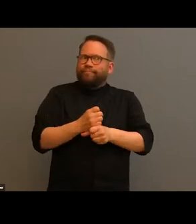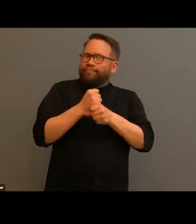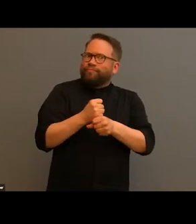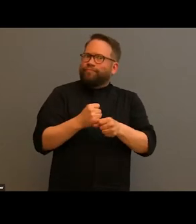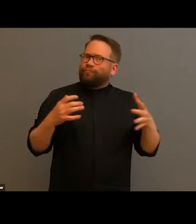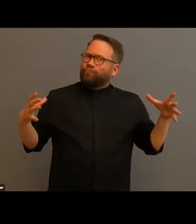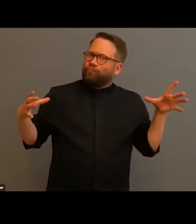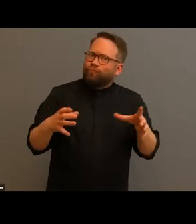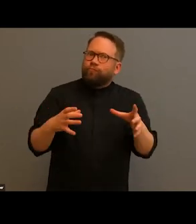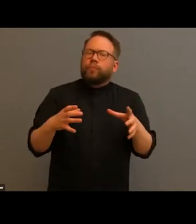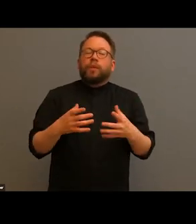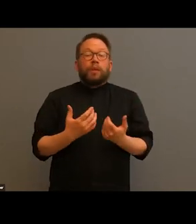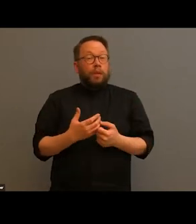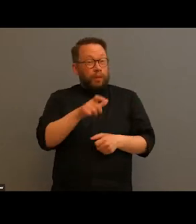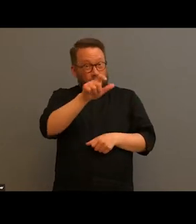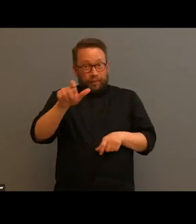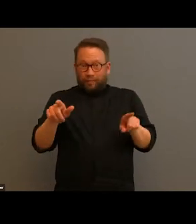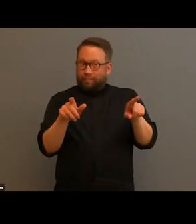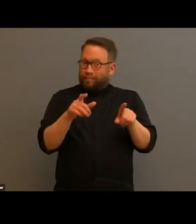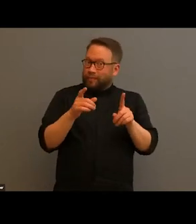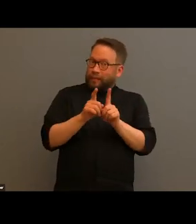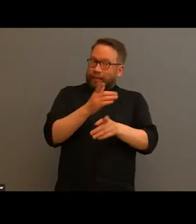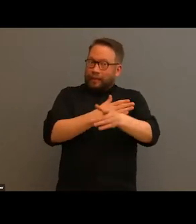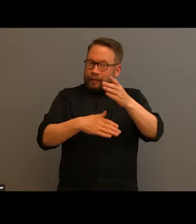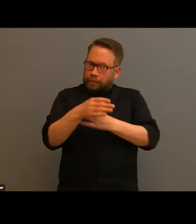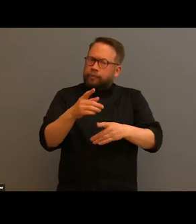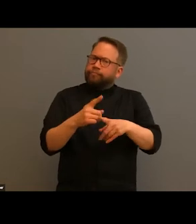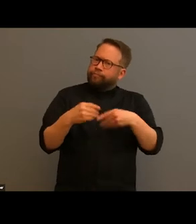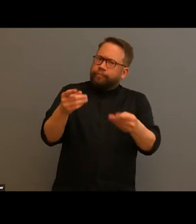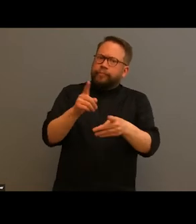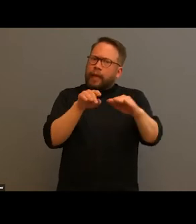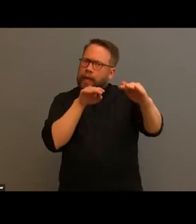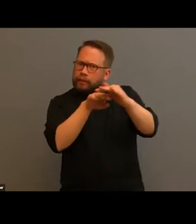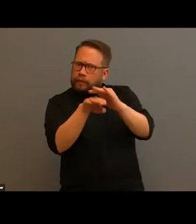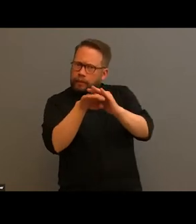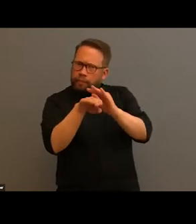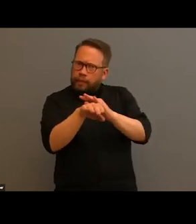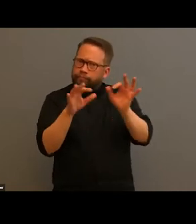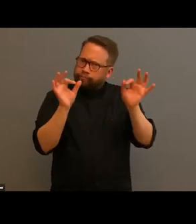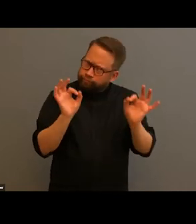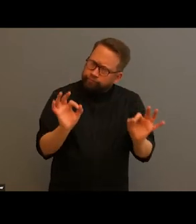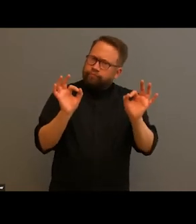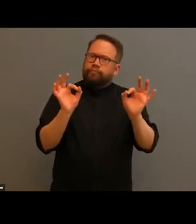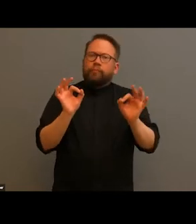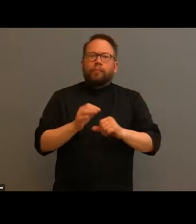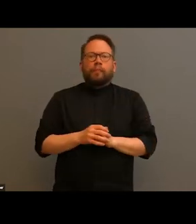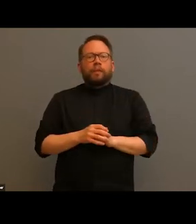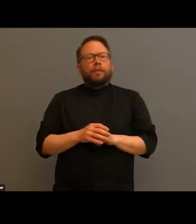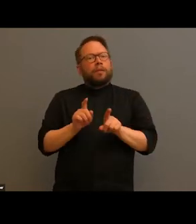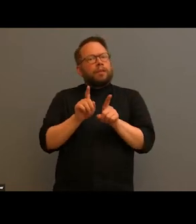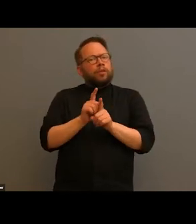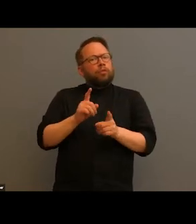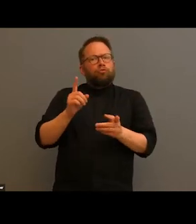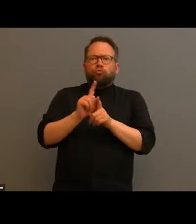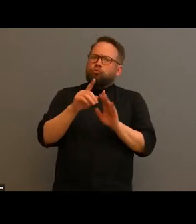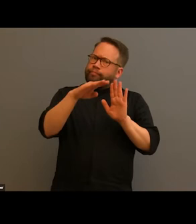tillgänglig. Rättigheterna hittar du i konventionen om rättigheter för personer med funktionsnedsättning och i barnkonventionen som blir lag i